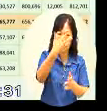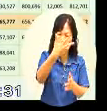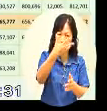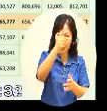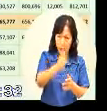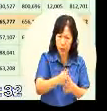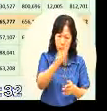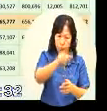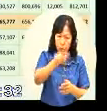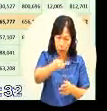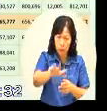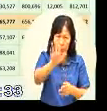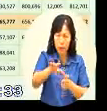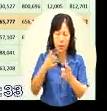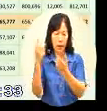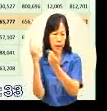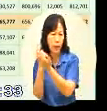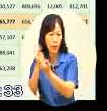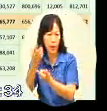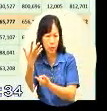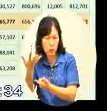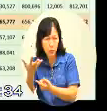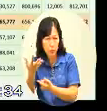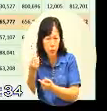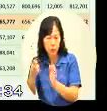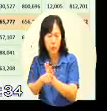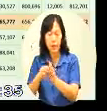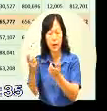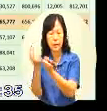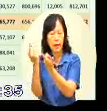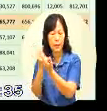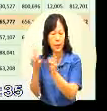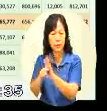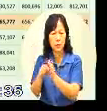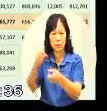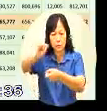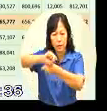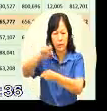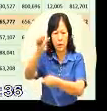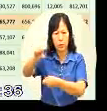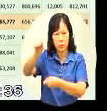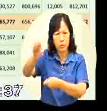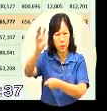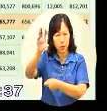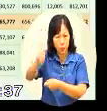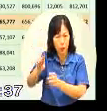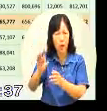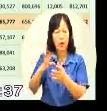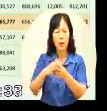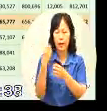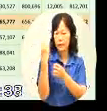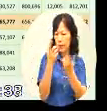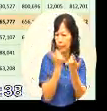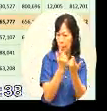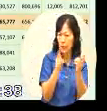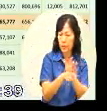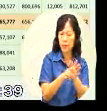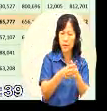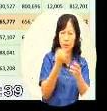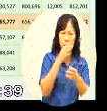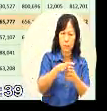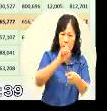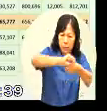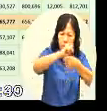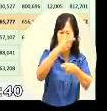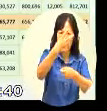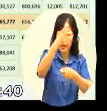也台北市是多少呢？8亿，我们比台北市多了5000万，比新北市呢多了快2亿出